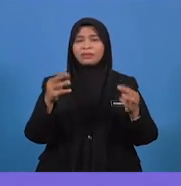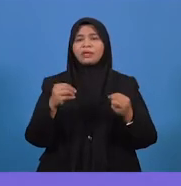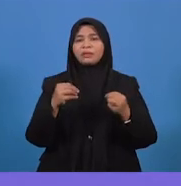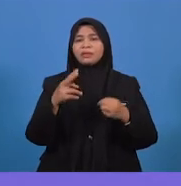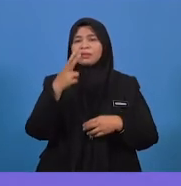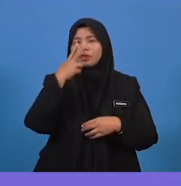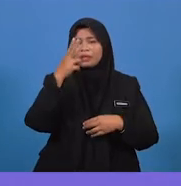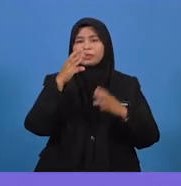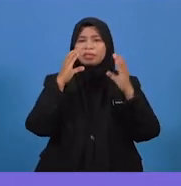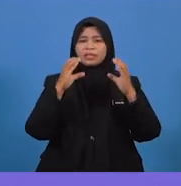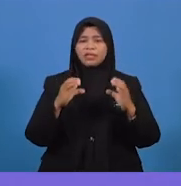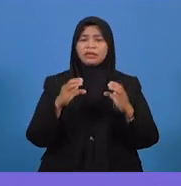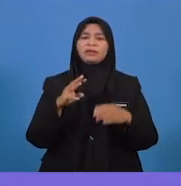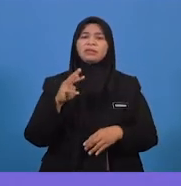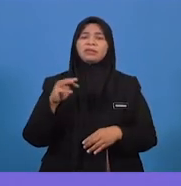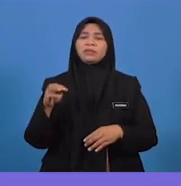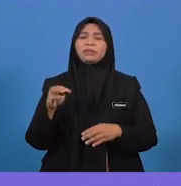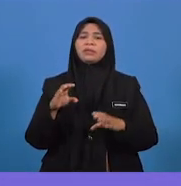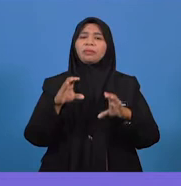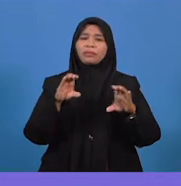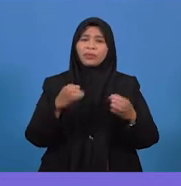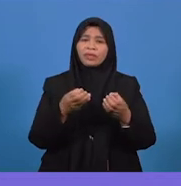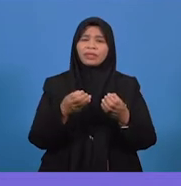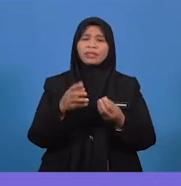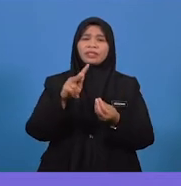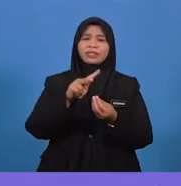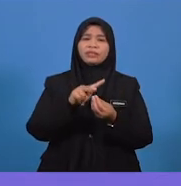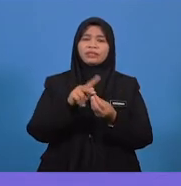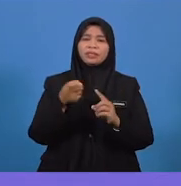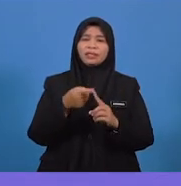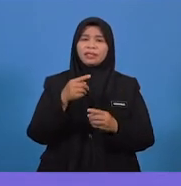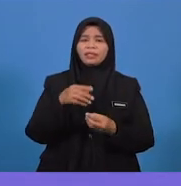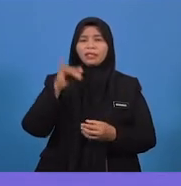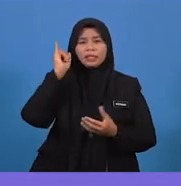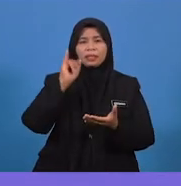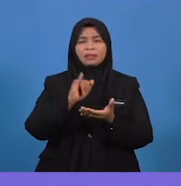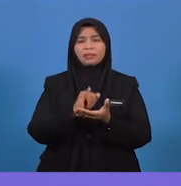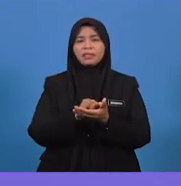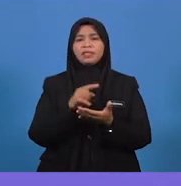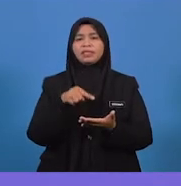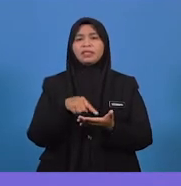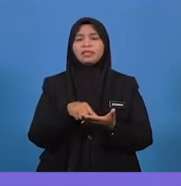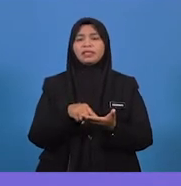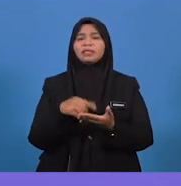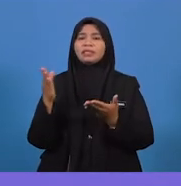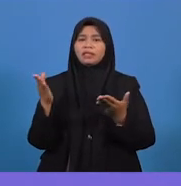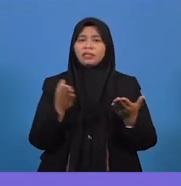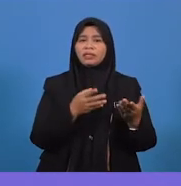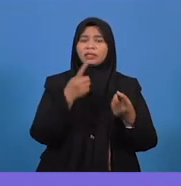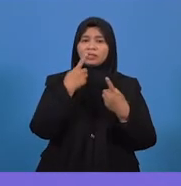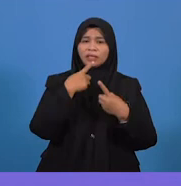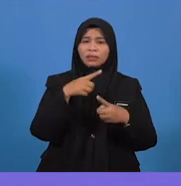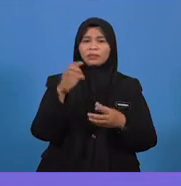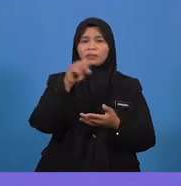ingin menilai cara murid-murid semua bertindak kesan daripada keimanan terhadap malaikat ini.